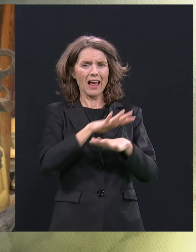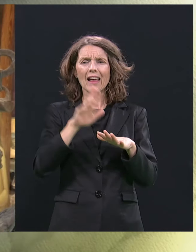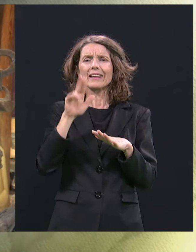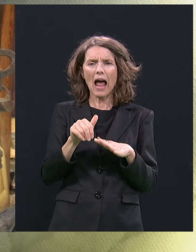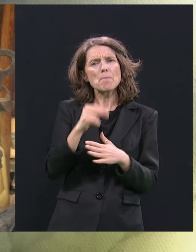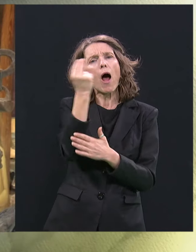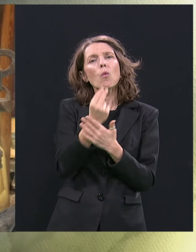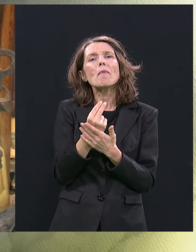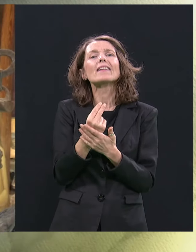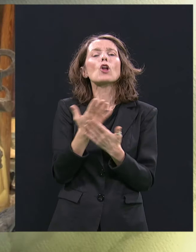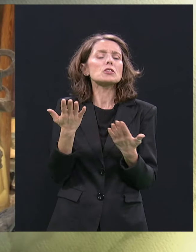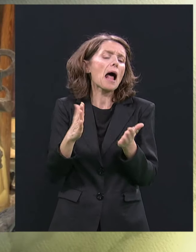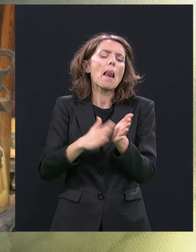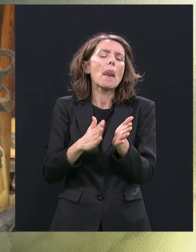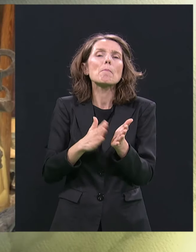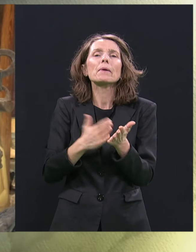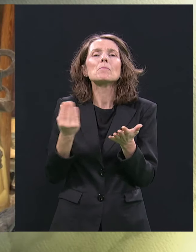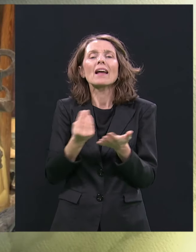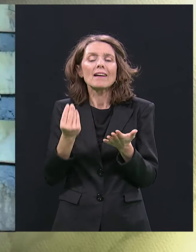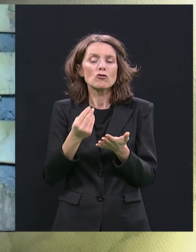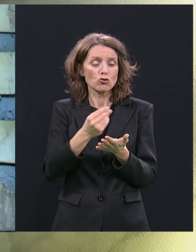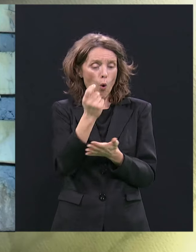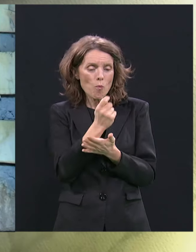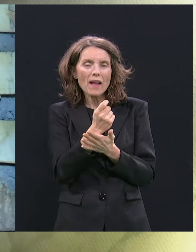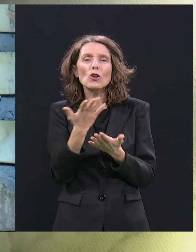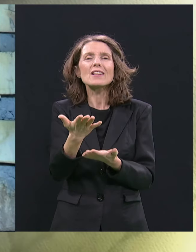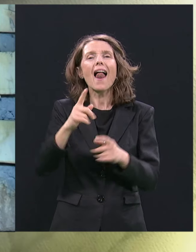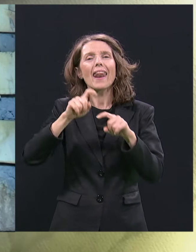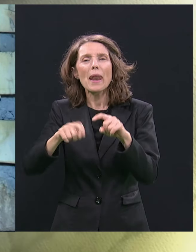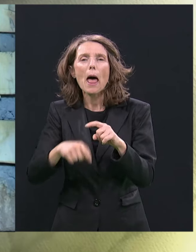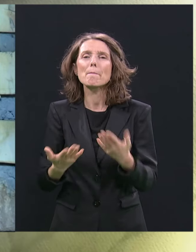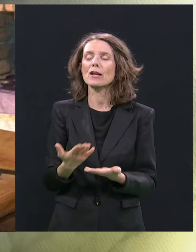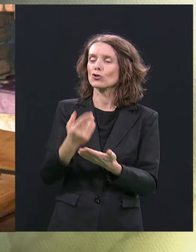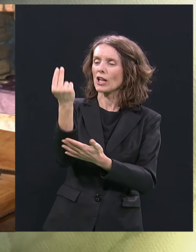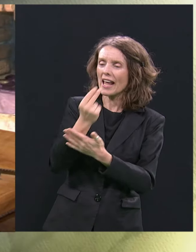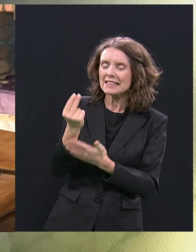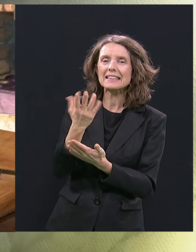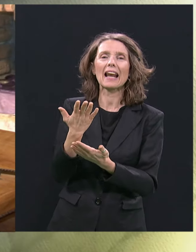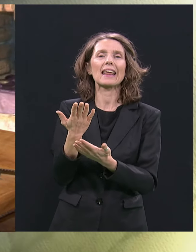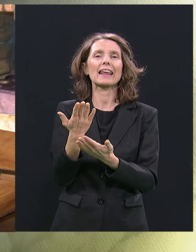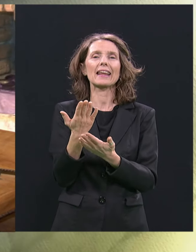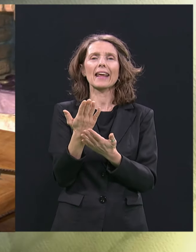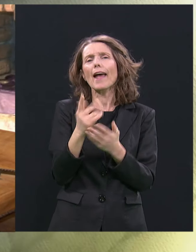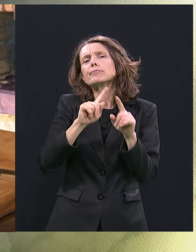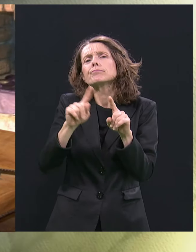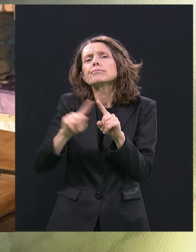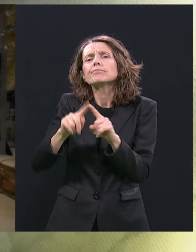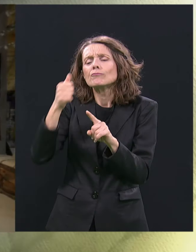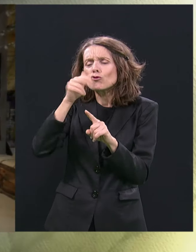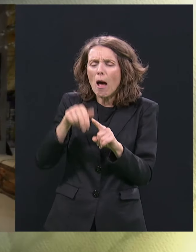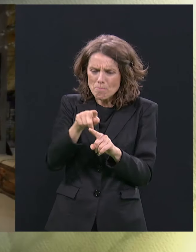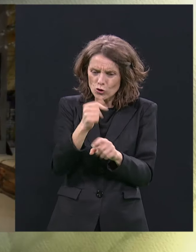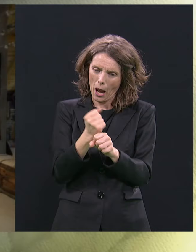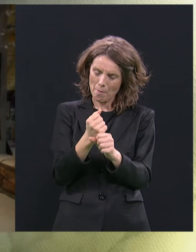Dakle, raznih vrsta nameštaja, slika, oslikanih upotrebnih